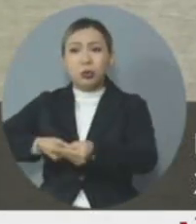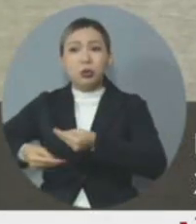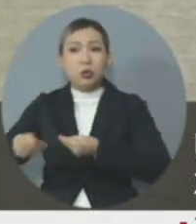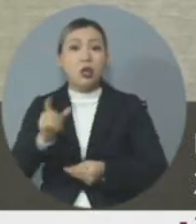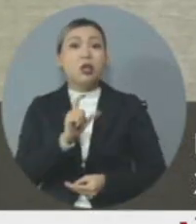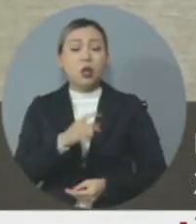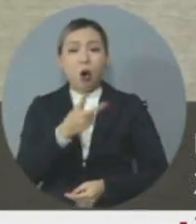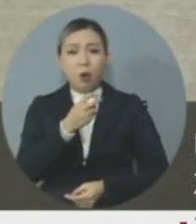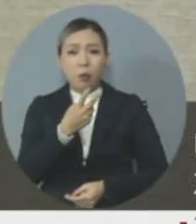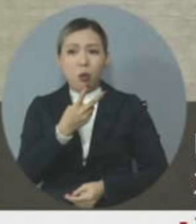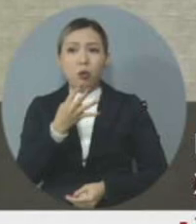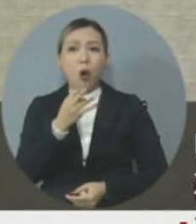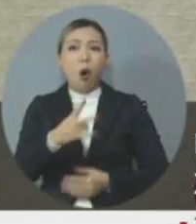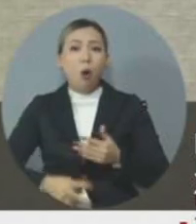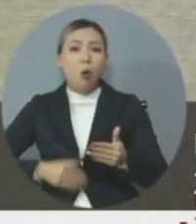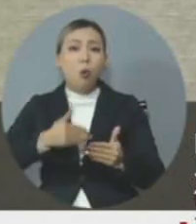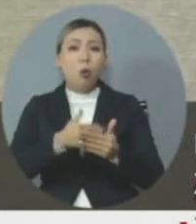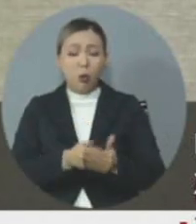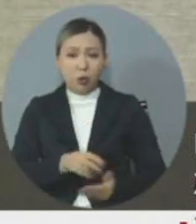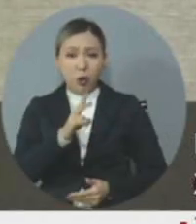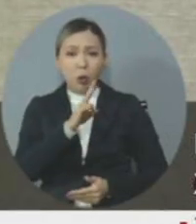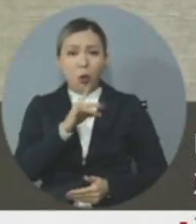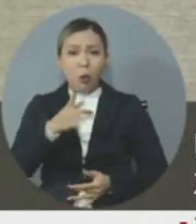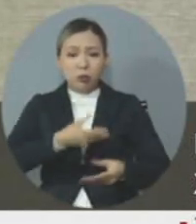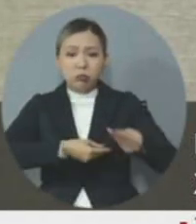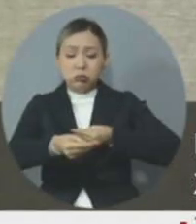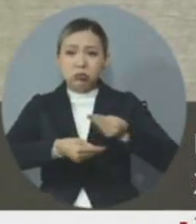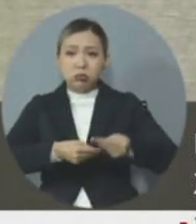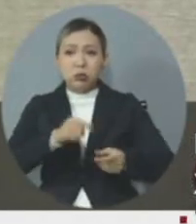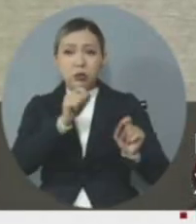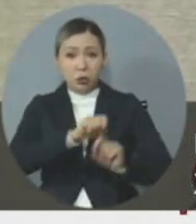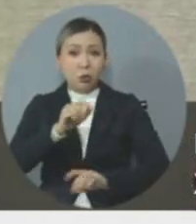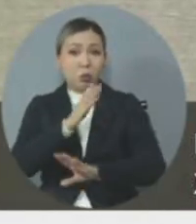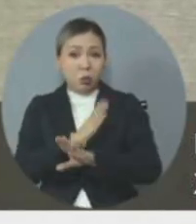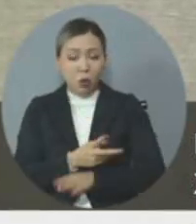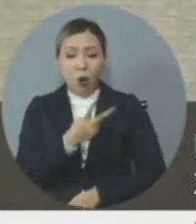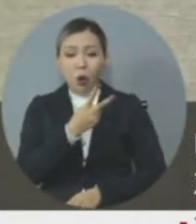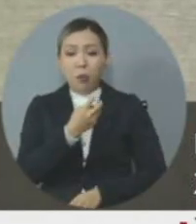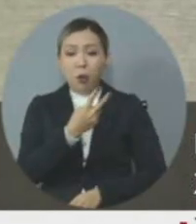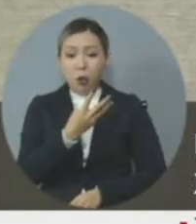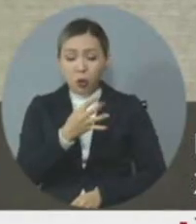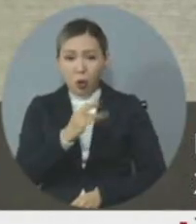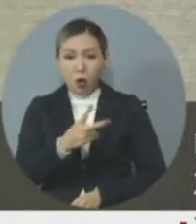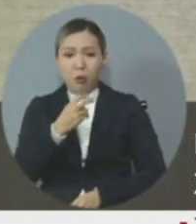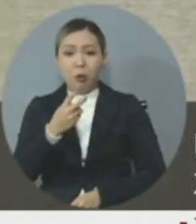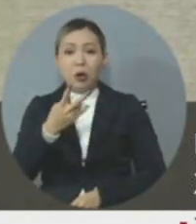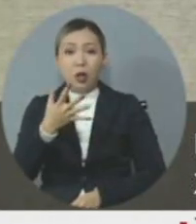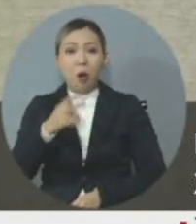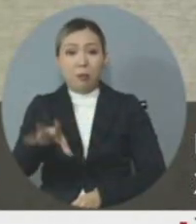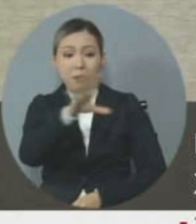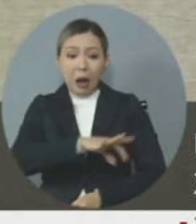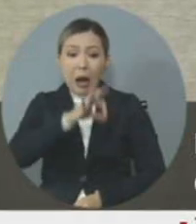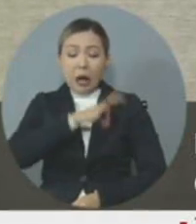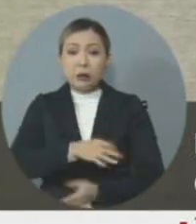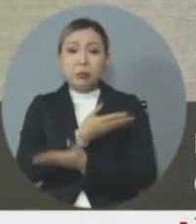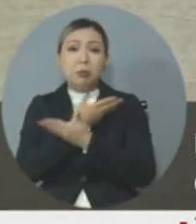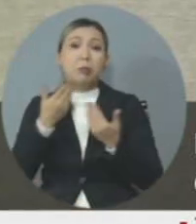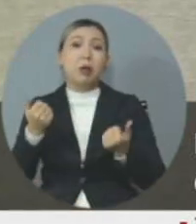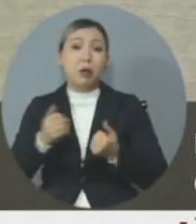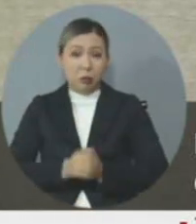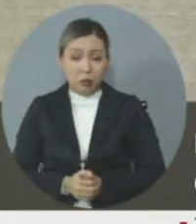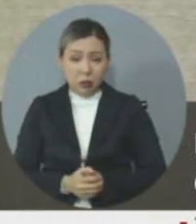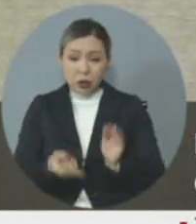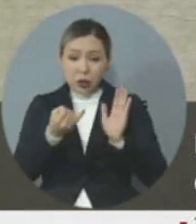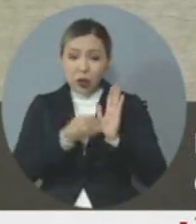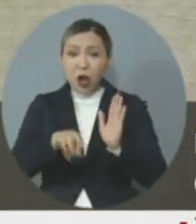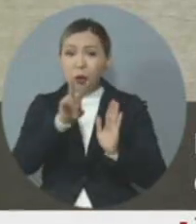одоо нөгөө бартраар нүүрс өгнө гэрээ хийчихсэн. Тэхээр нөгөө 24 он 25 онд ноогдлоо ашиг авахгүй бид нар. Тэр 60